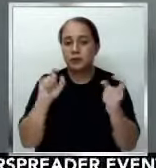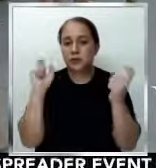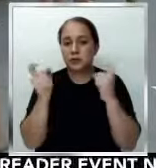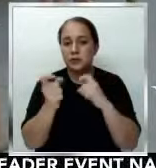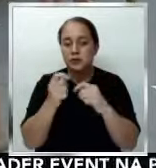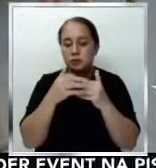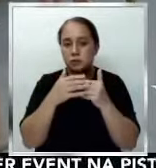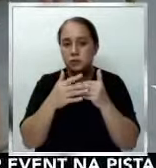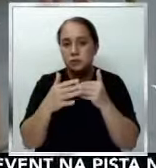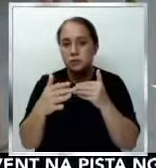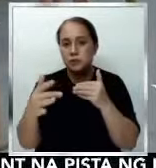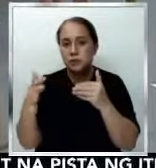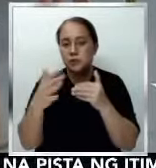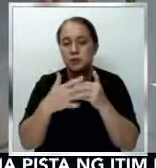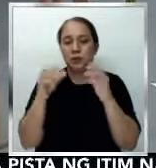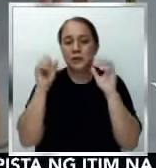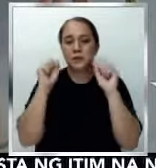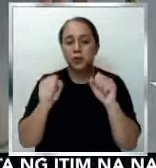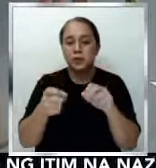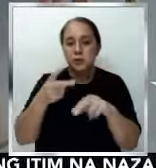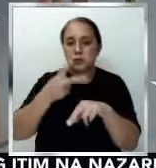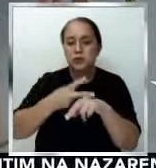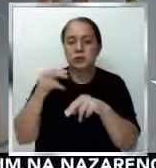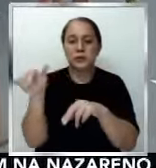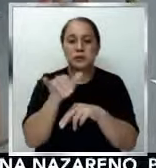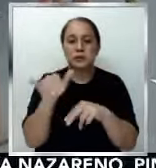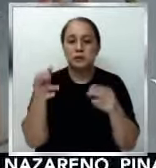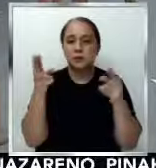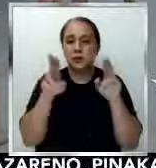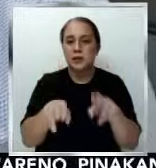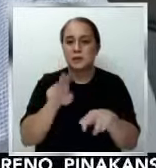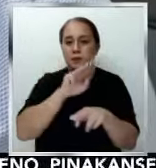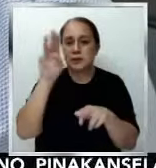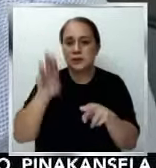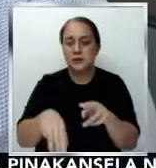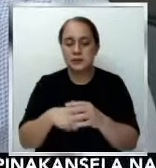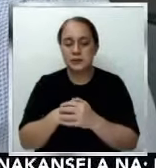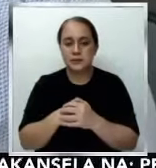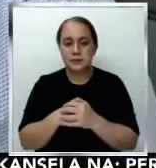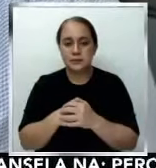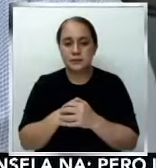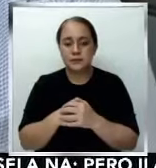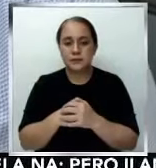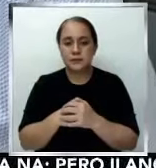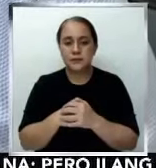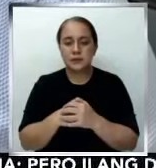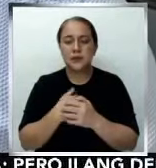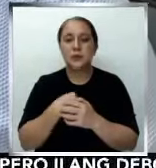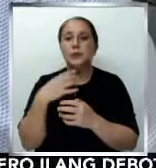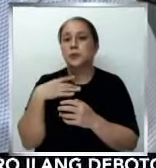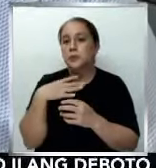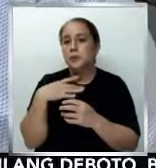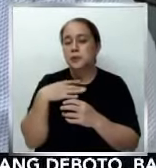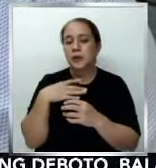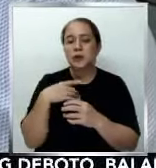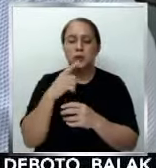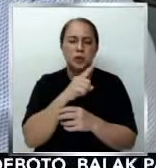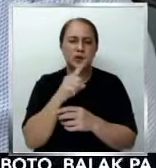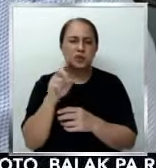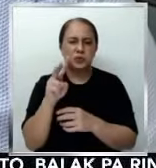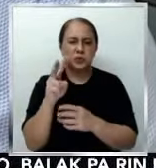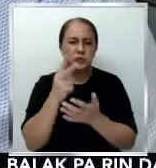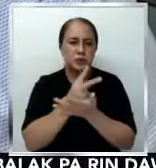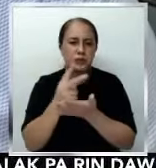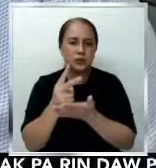araw at pwedeng dumoble tulad ng nangyayari ngayon sa Metro Manila. Let's wait for another 1 to 2 weeks before